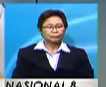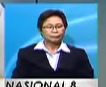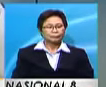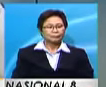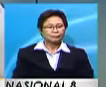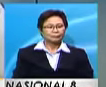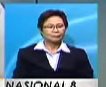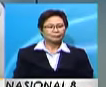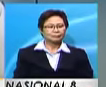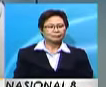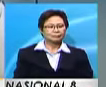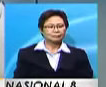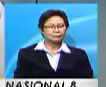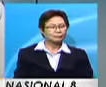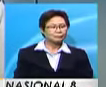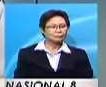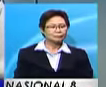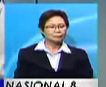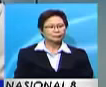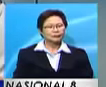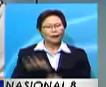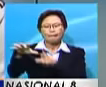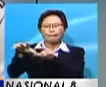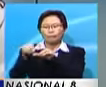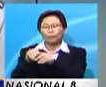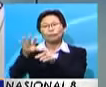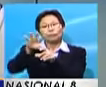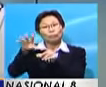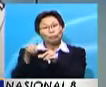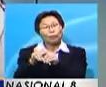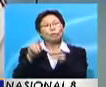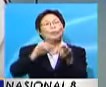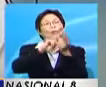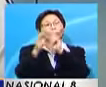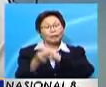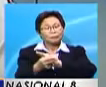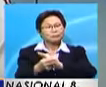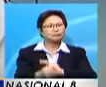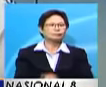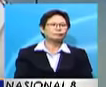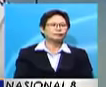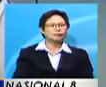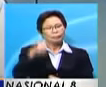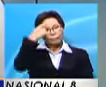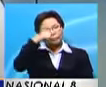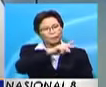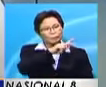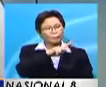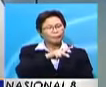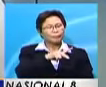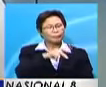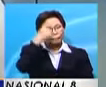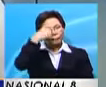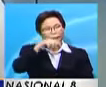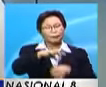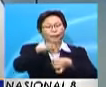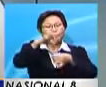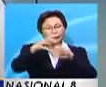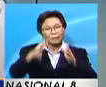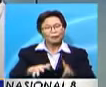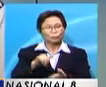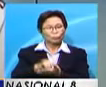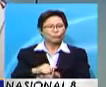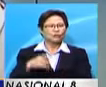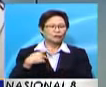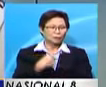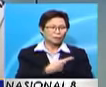muncul lalu klip ini melibatkan perubahan pisang mondy bagi pemilik pendidikan hadir Jadi kita